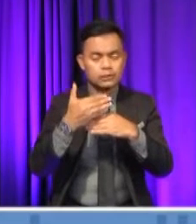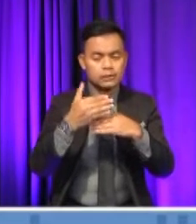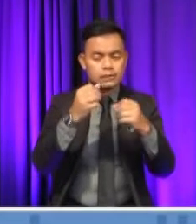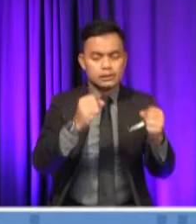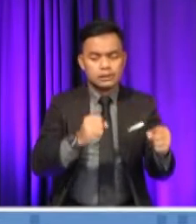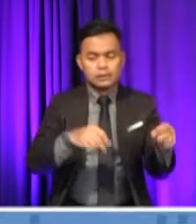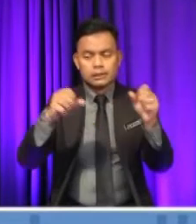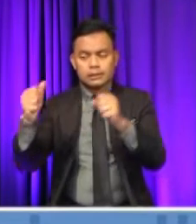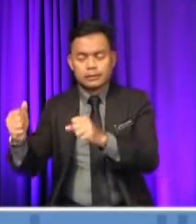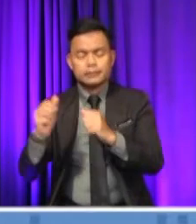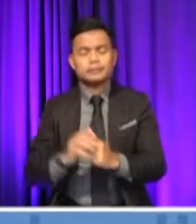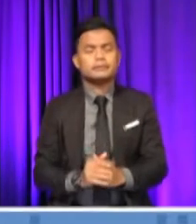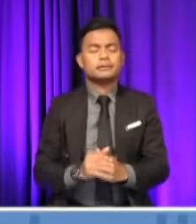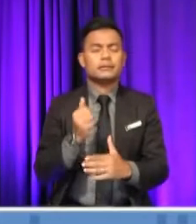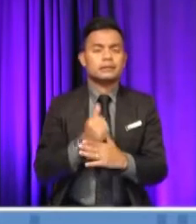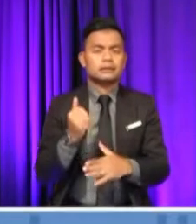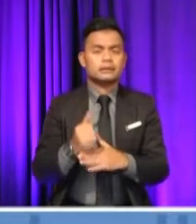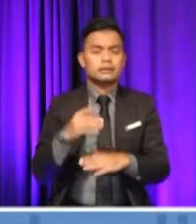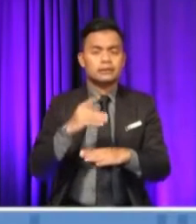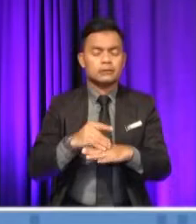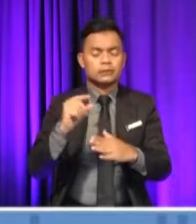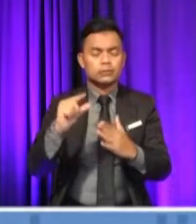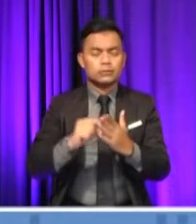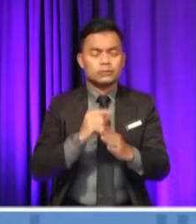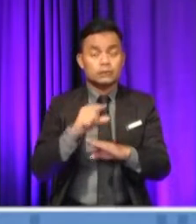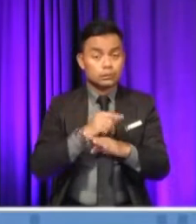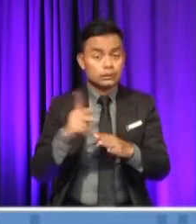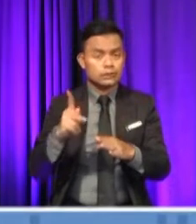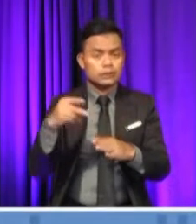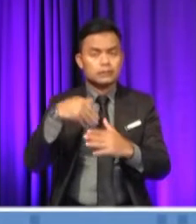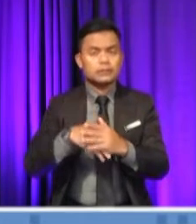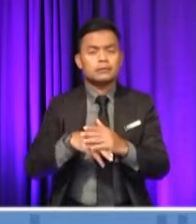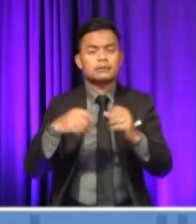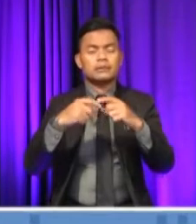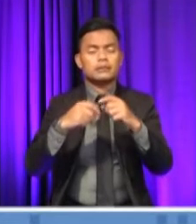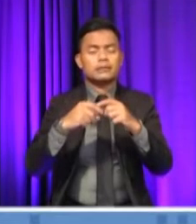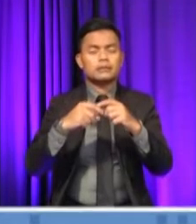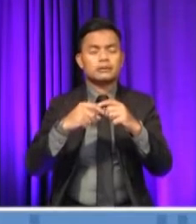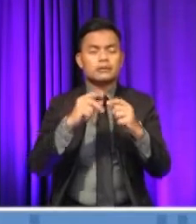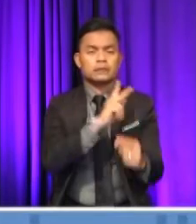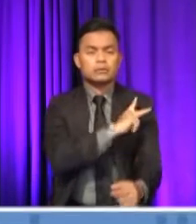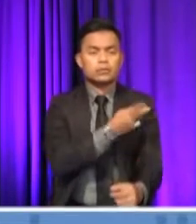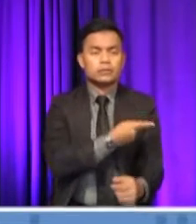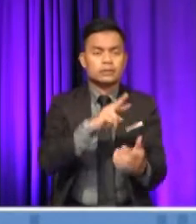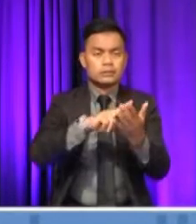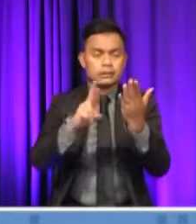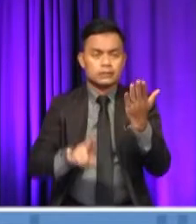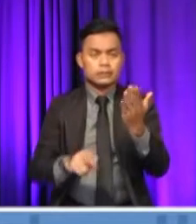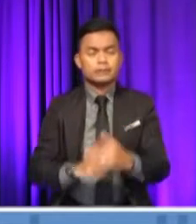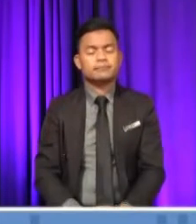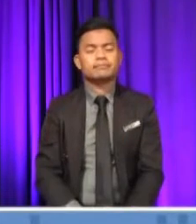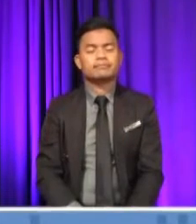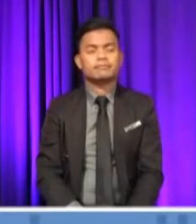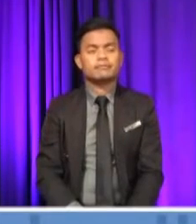elektrik kuasa rendah. Betul tak motor arus terus ni gunakan alat elektrik kuasa rendah? Okay, betul,